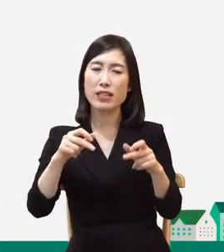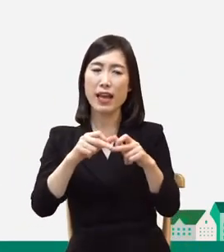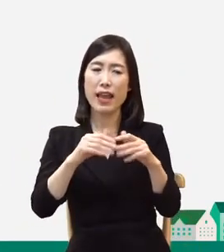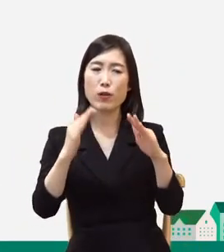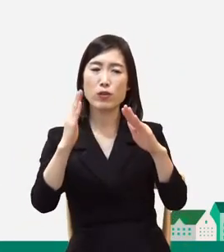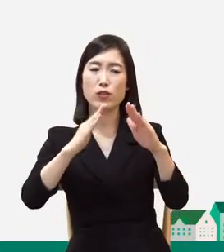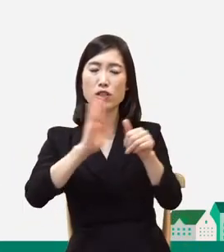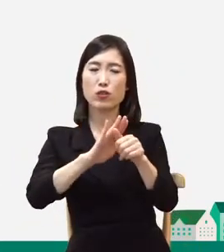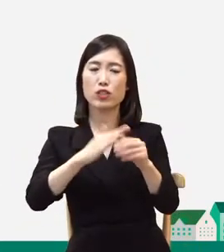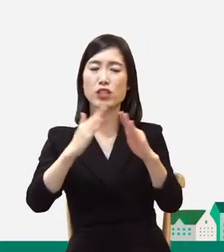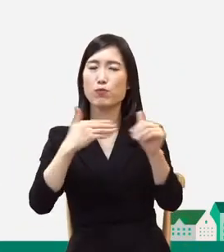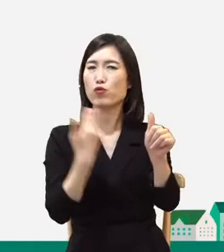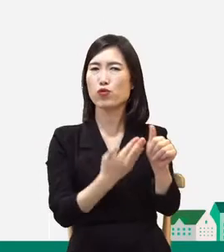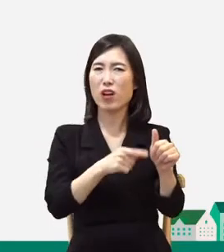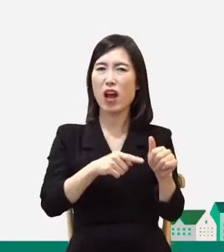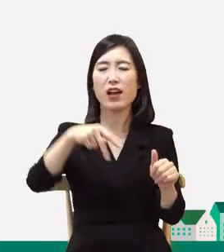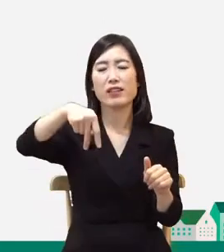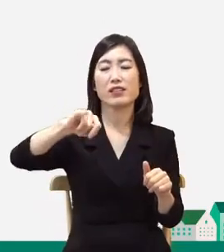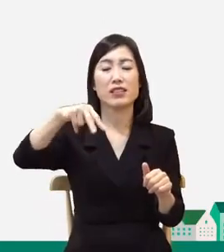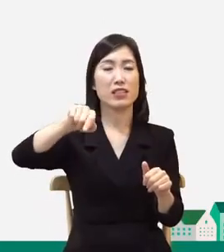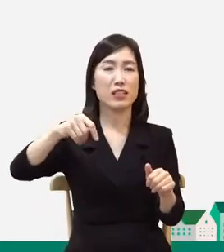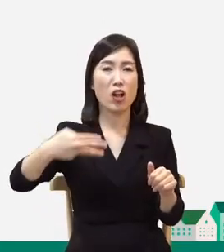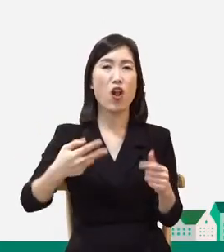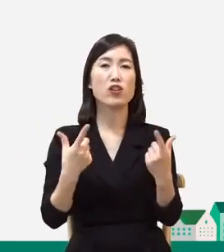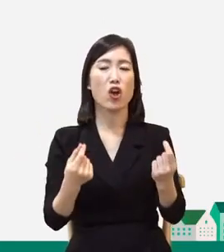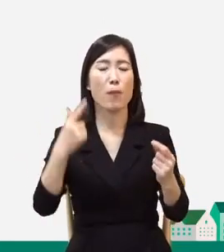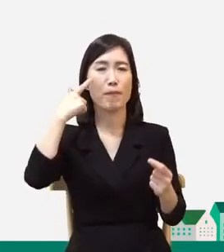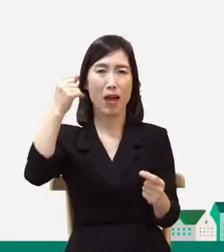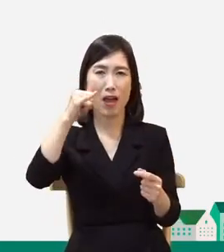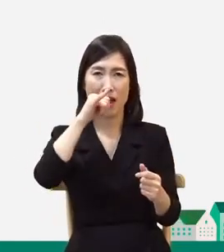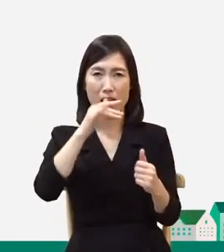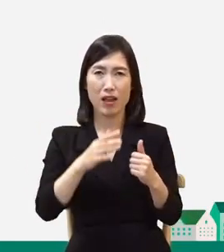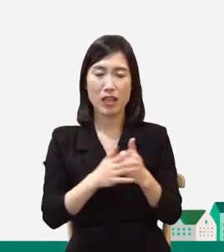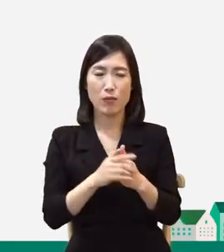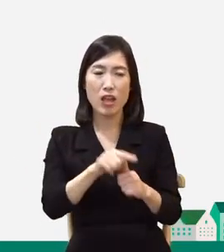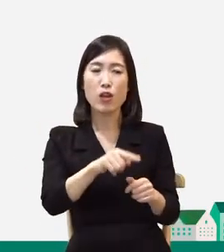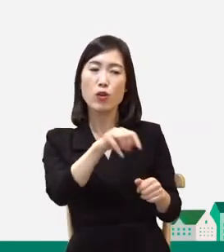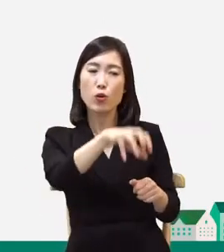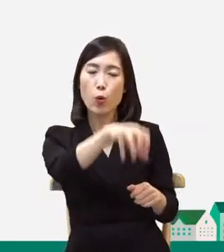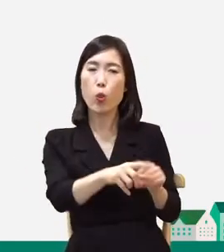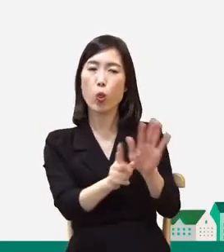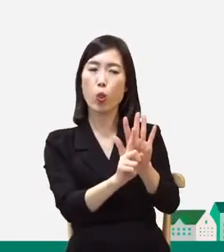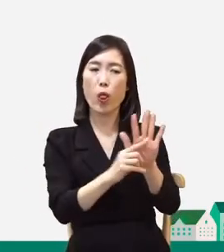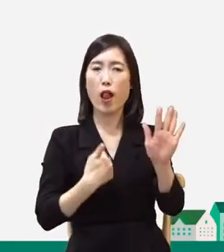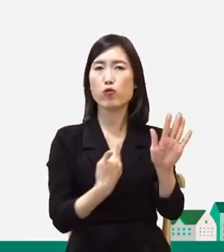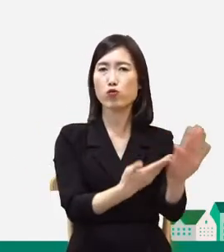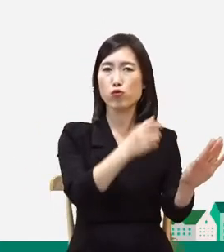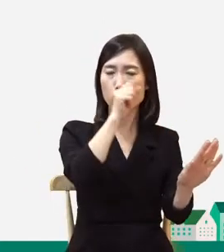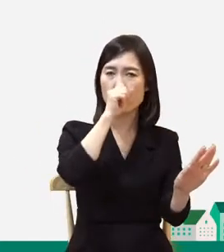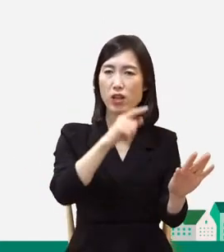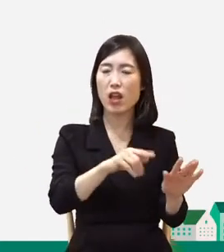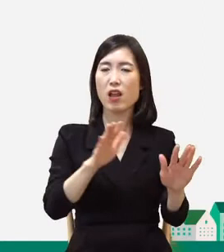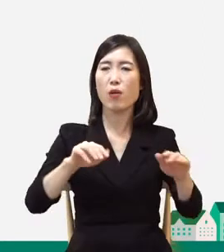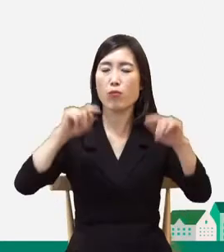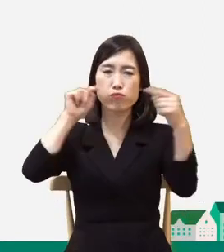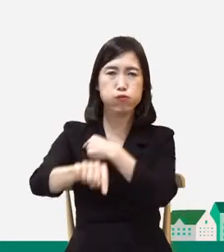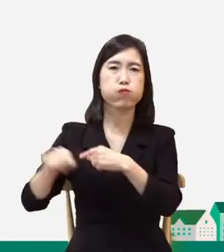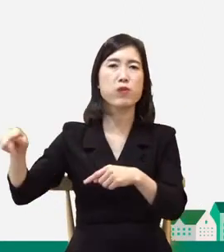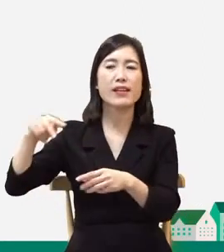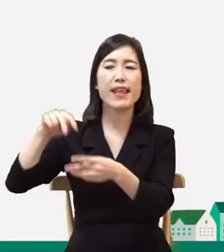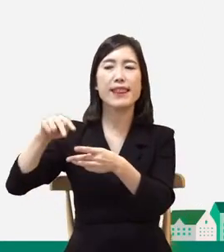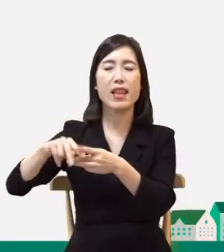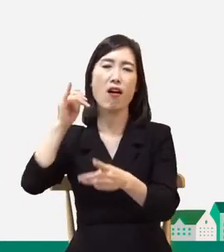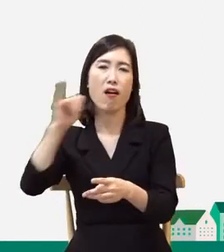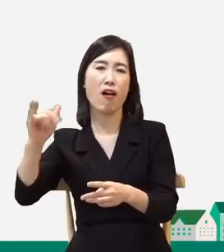생각하시고 입주민 개개인에게 안내해야 할 것들을 센터로 일괄 통보하는 경우들이 있습니다.